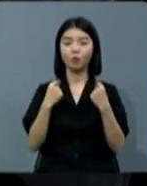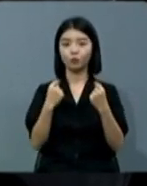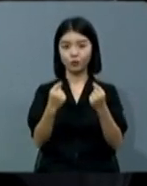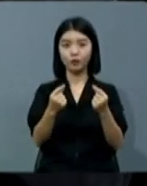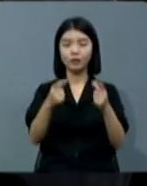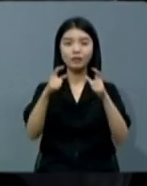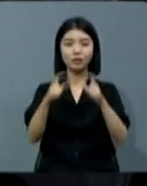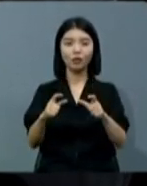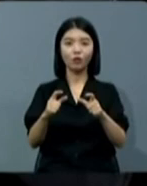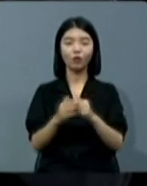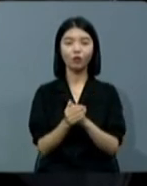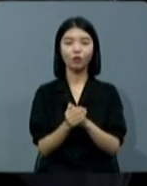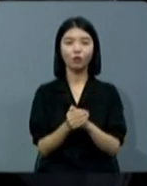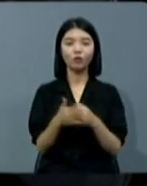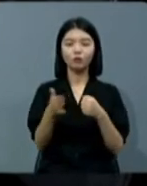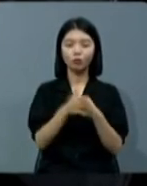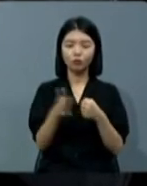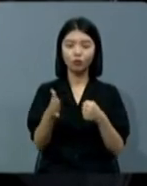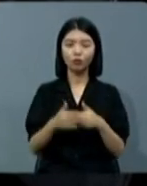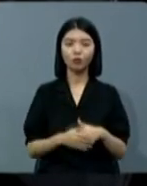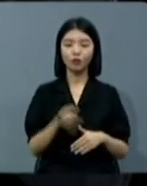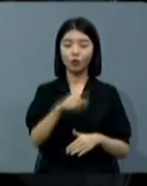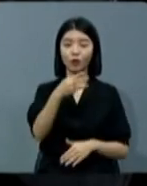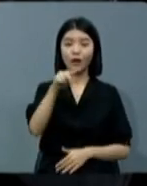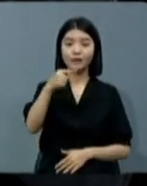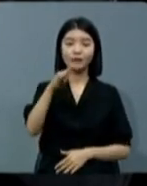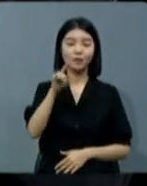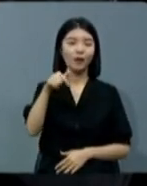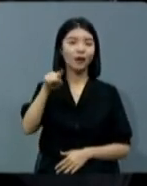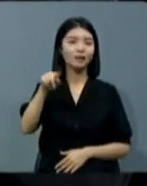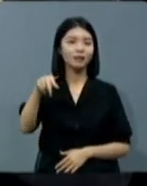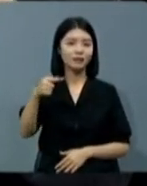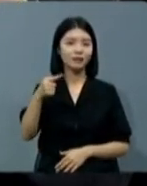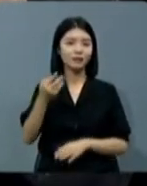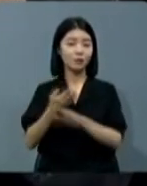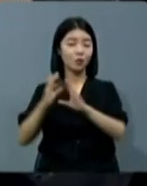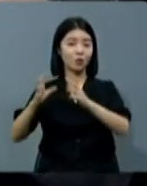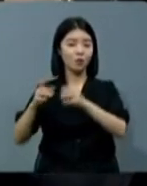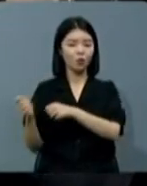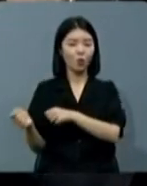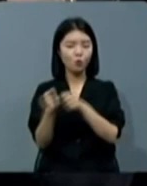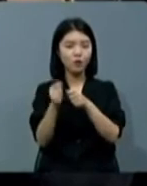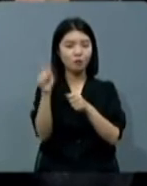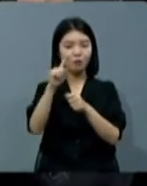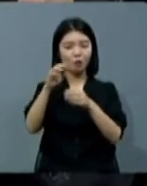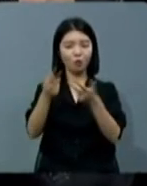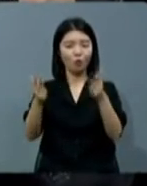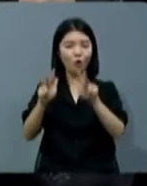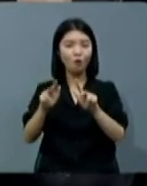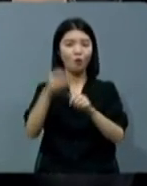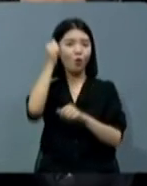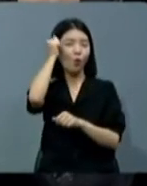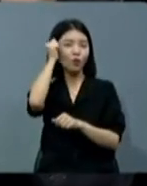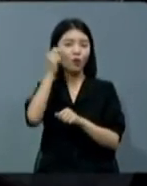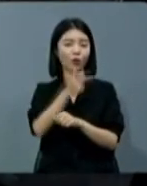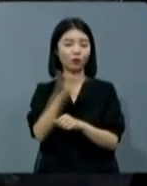말입니다. 예. 예. 그래서 이걸 라스베가스식의 막 개발을 골프장, 테마파크, 뭐 호텔,